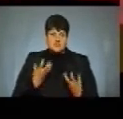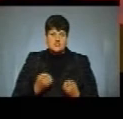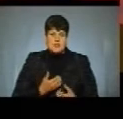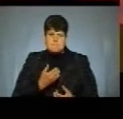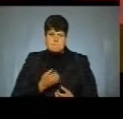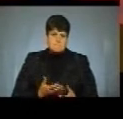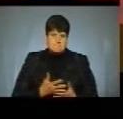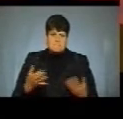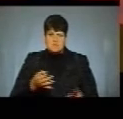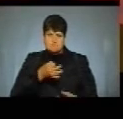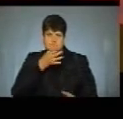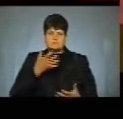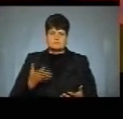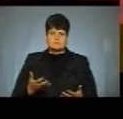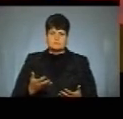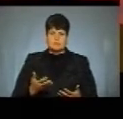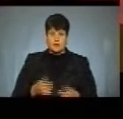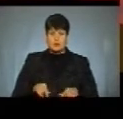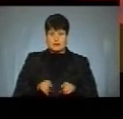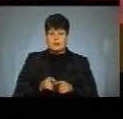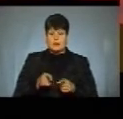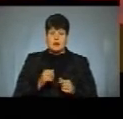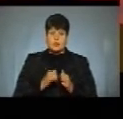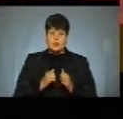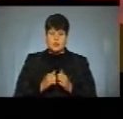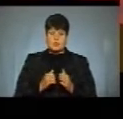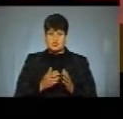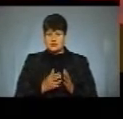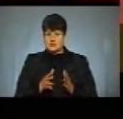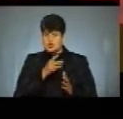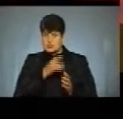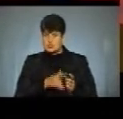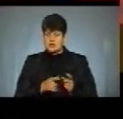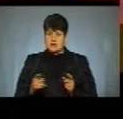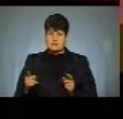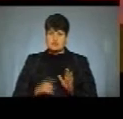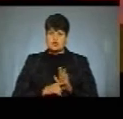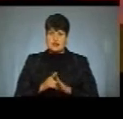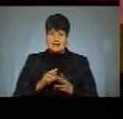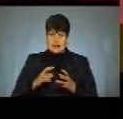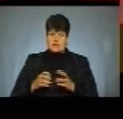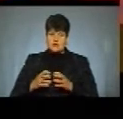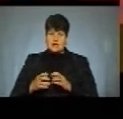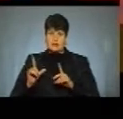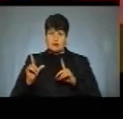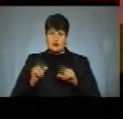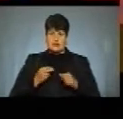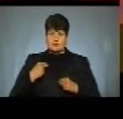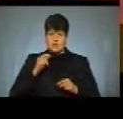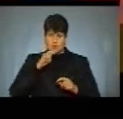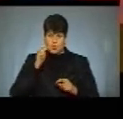почало сподобатись. І так кожен з часом от почалися результати. Поїхав на чемпіонат